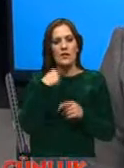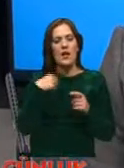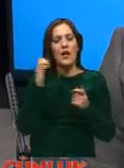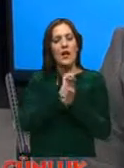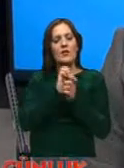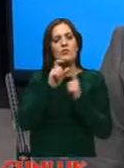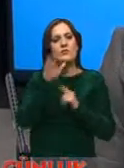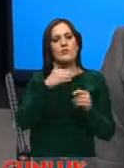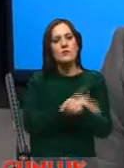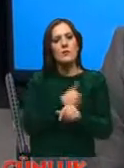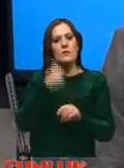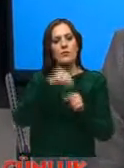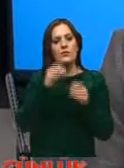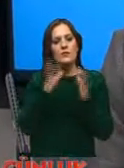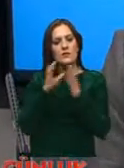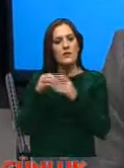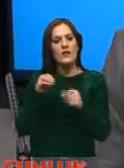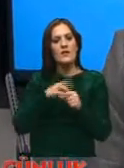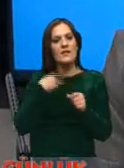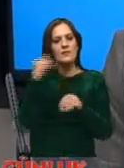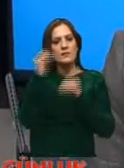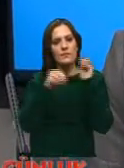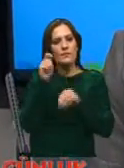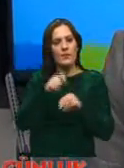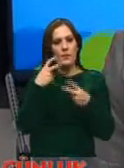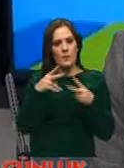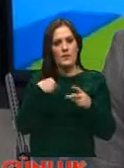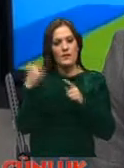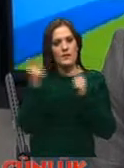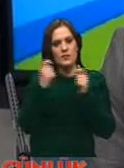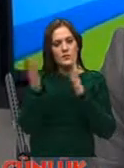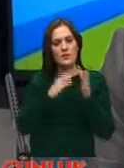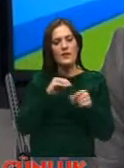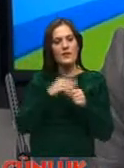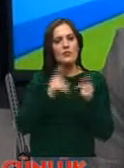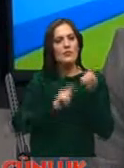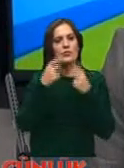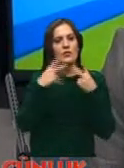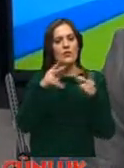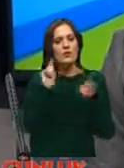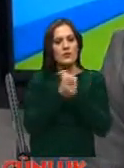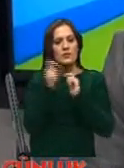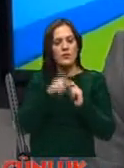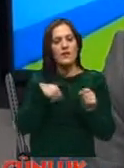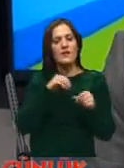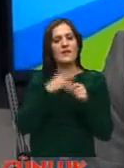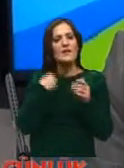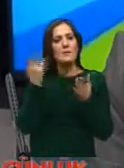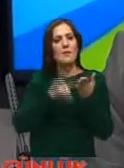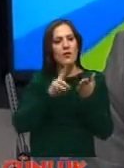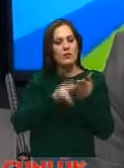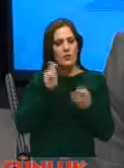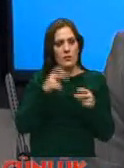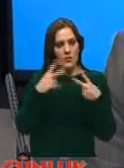Sosyal Hizmetler Bakanlığı'yla da bu sınıflamayı nasıl konumlandırabiliriz tartışıyoruz aramızda. Nasıl uygulanabilir? gelişebilir hale getirirsen? Nasıl uygulanabilir, nasıl